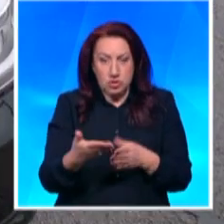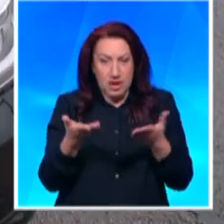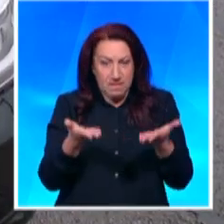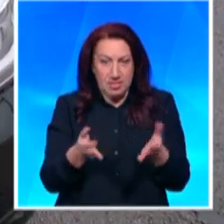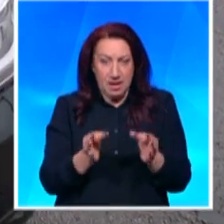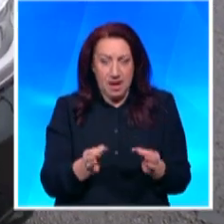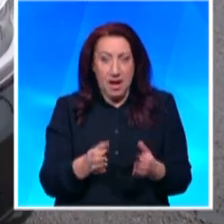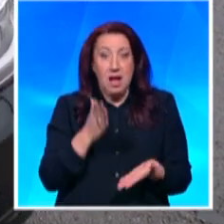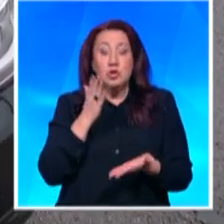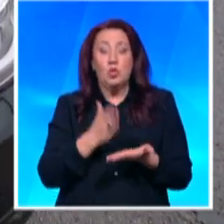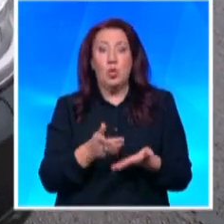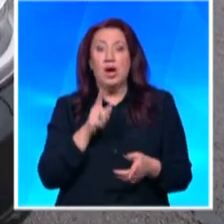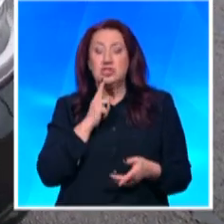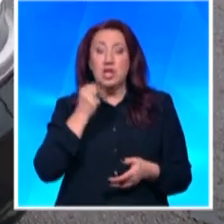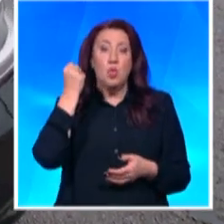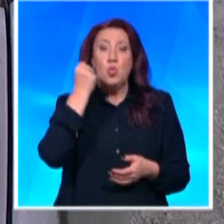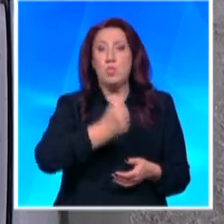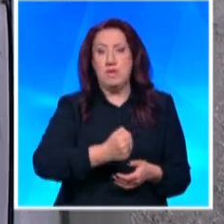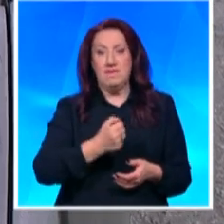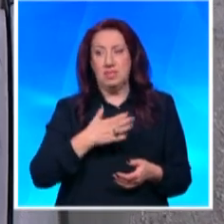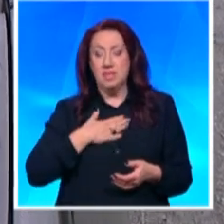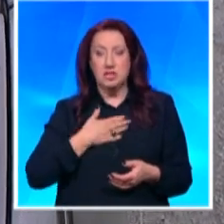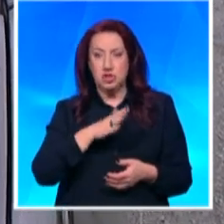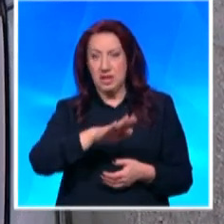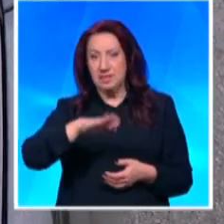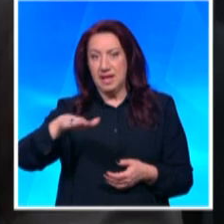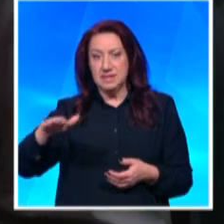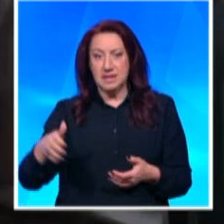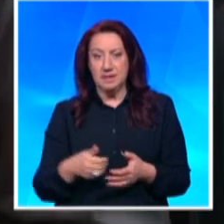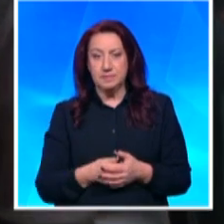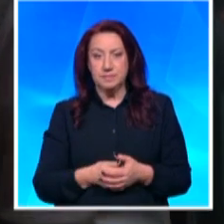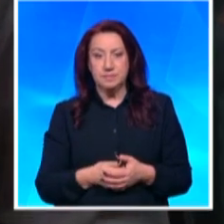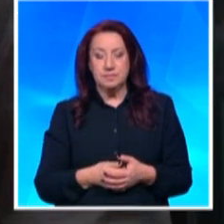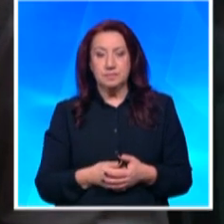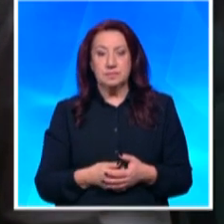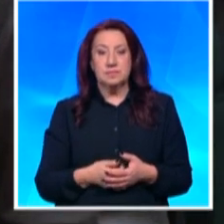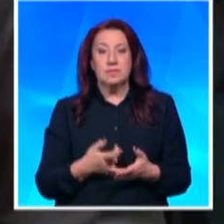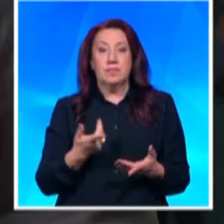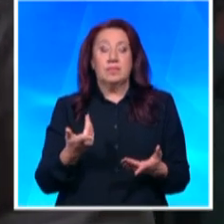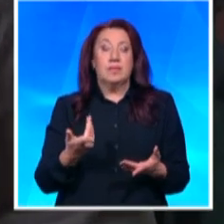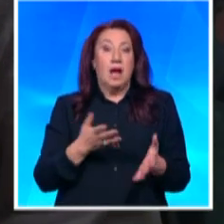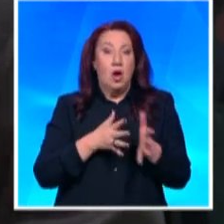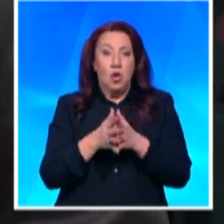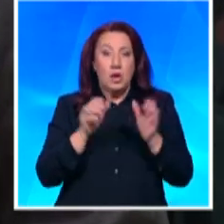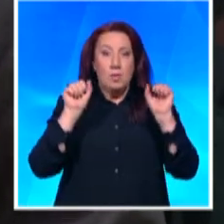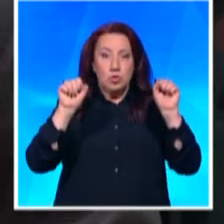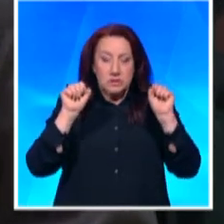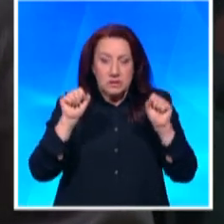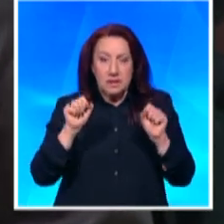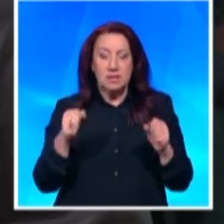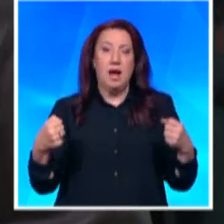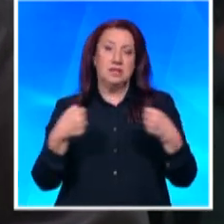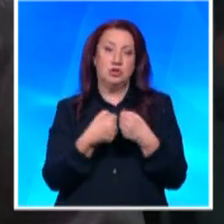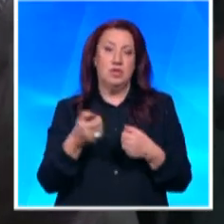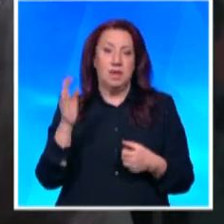децата? Докато хората протестират, катастрофите на булевард Сливница не спират. Движах се в най-лява лента, на зелен светофар